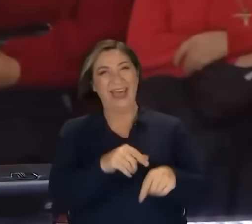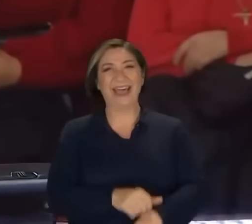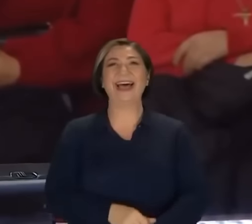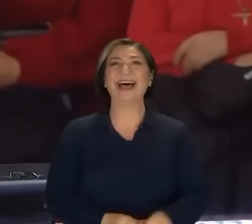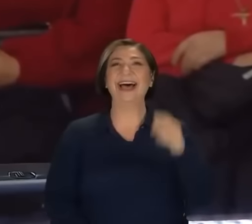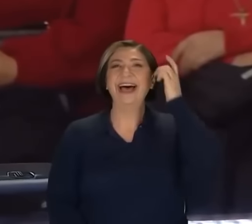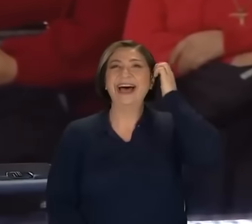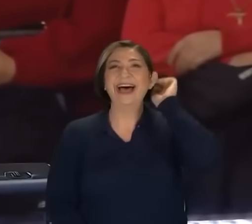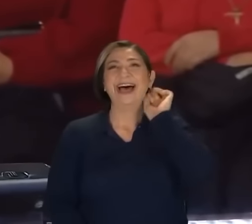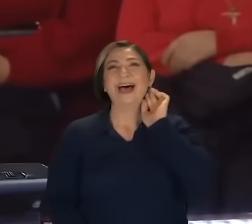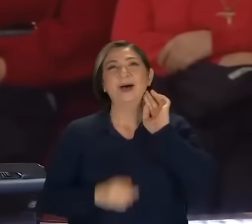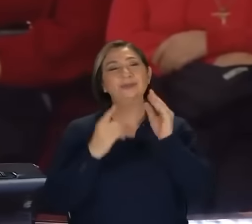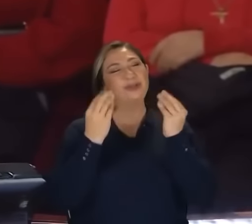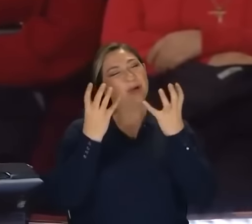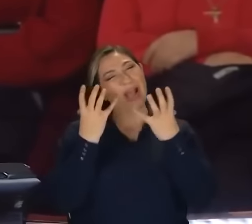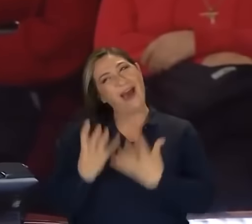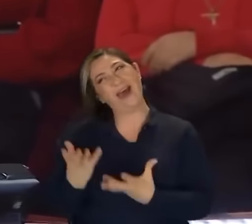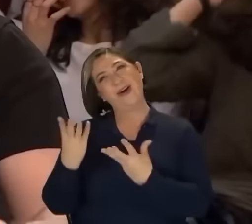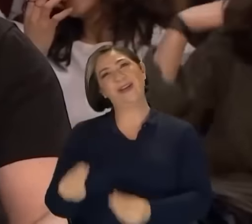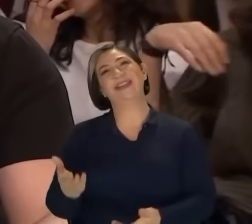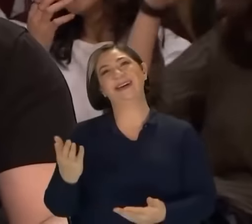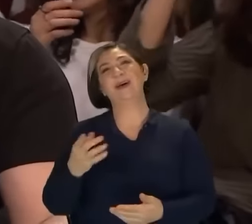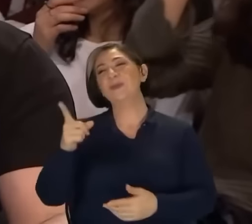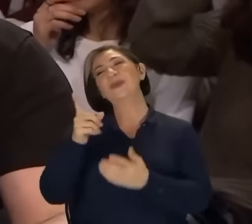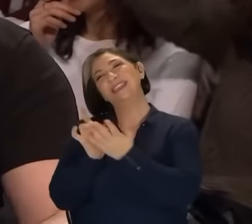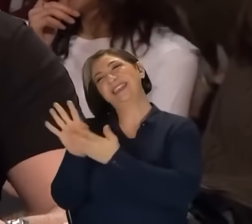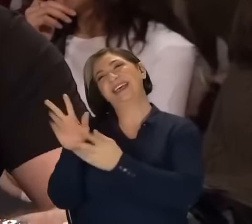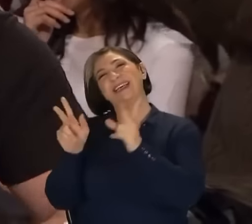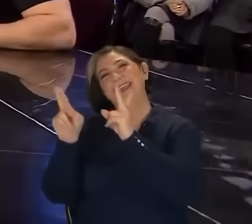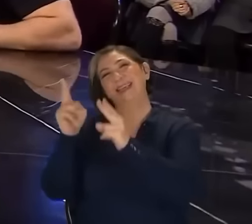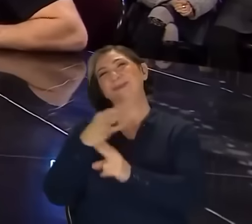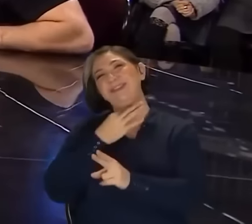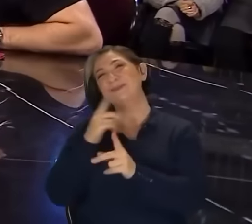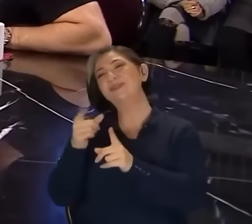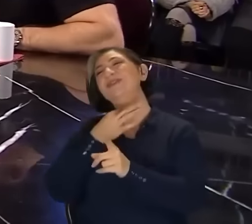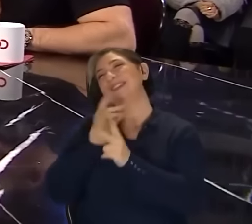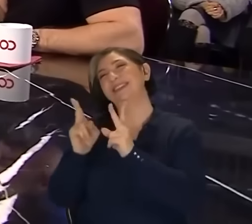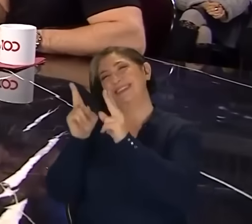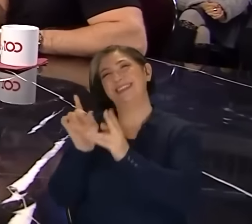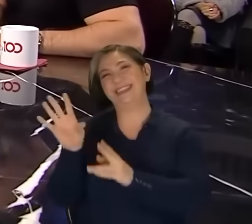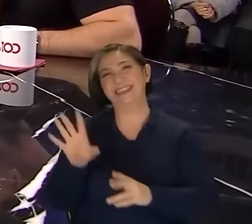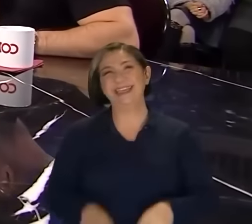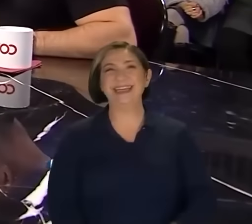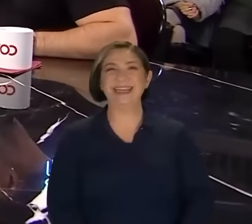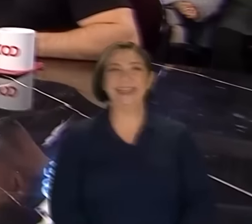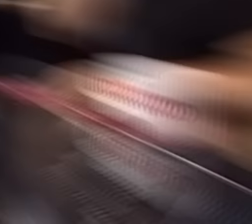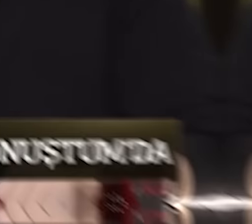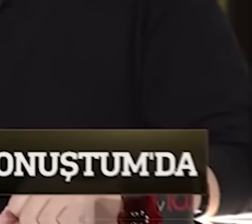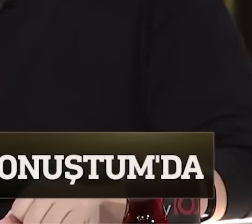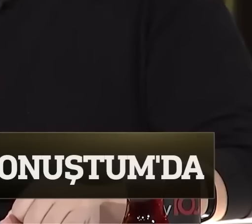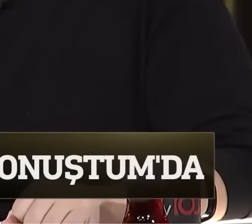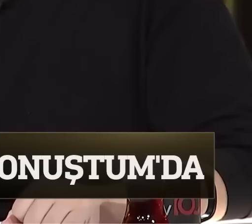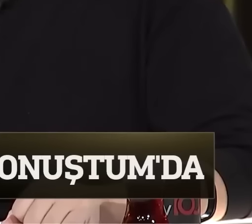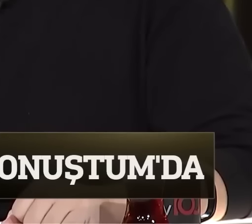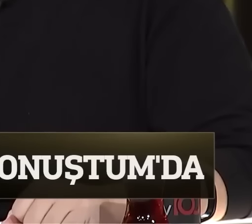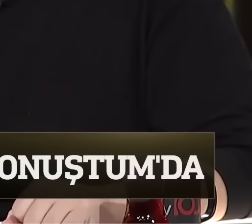oradaydım bu çok ağır oldu bu bunu çıkarabilir bunu lütfen çıkaralım bunu çıkaralım Ne